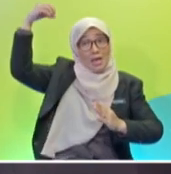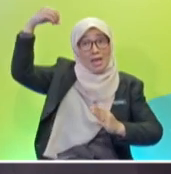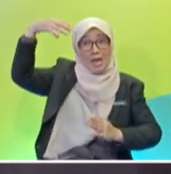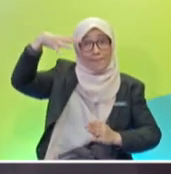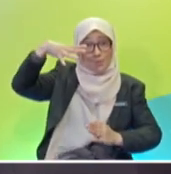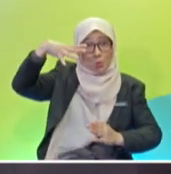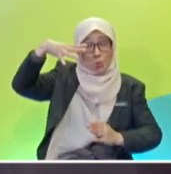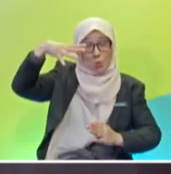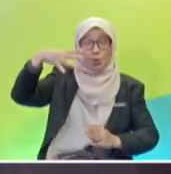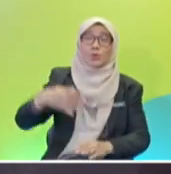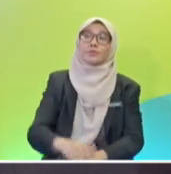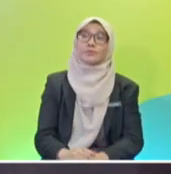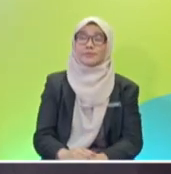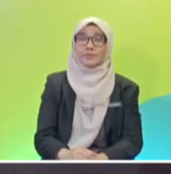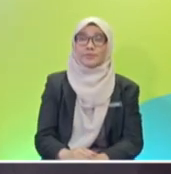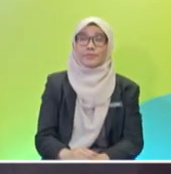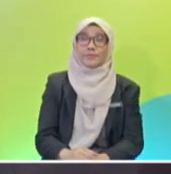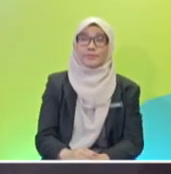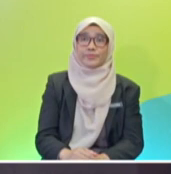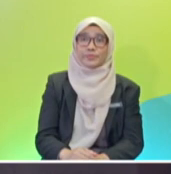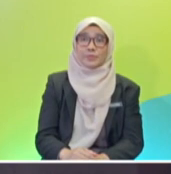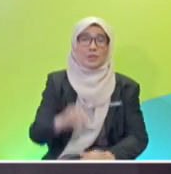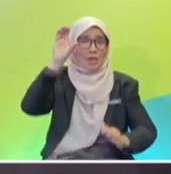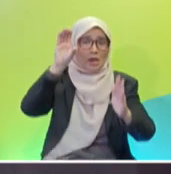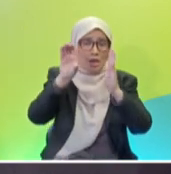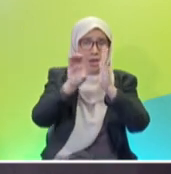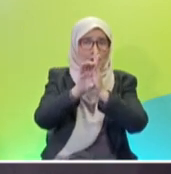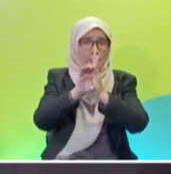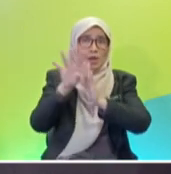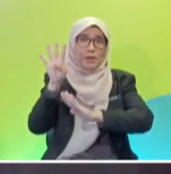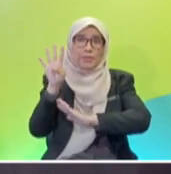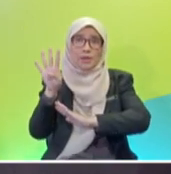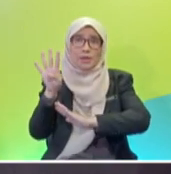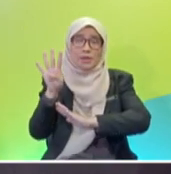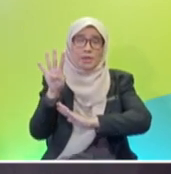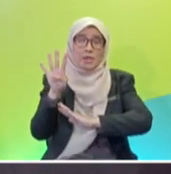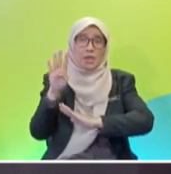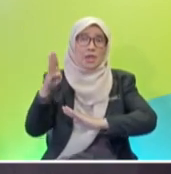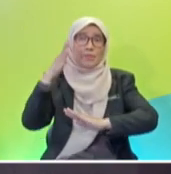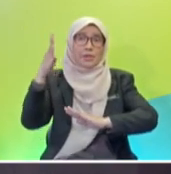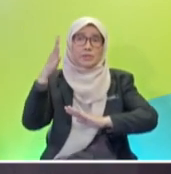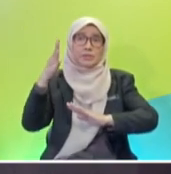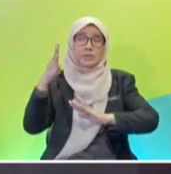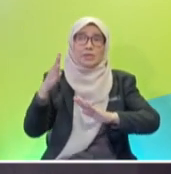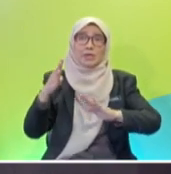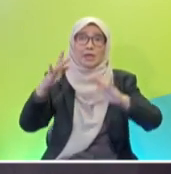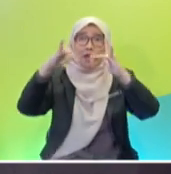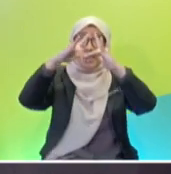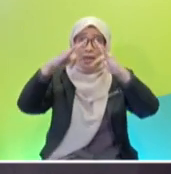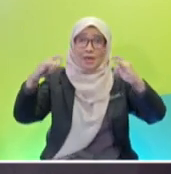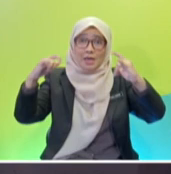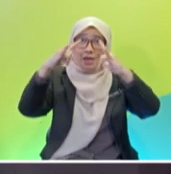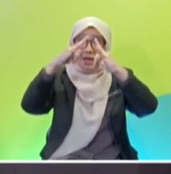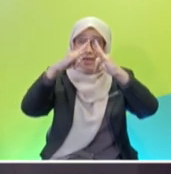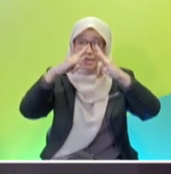ialah sumber dari lampu. Baik, gambar keempat pula. Biasanya kita pasangkan api